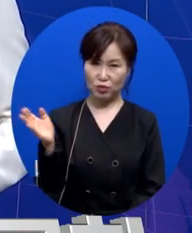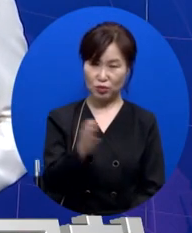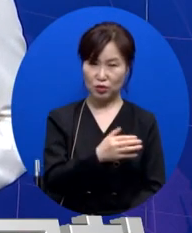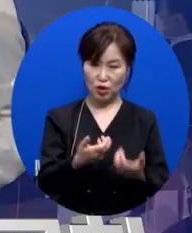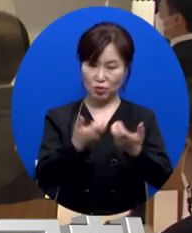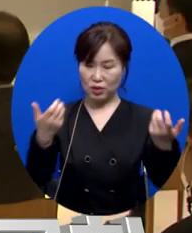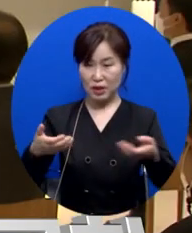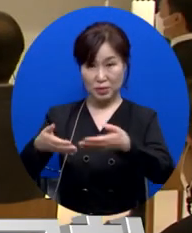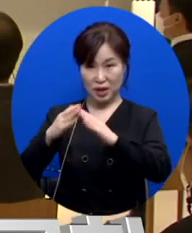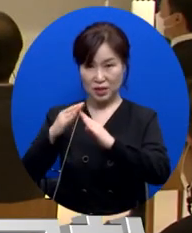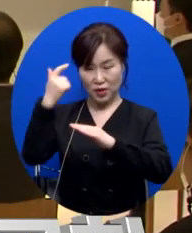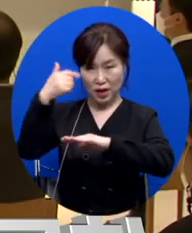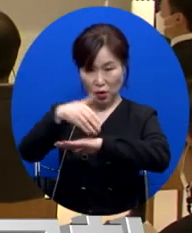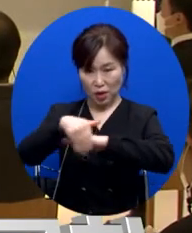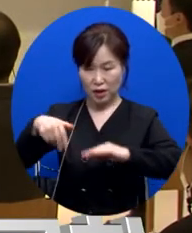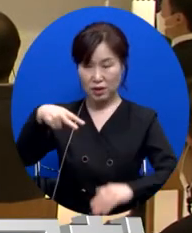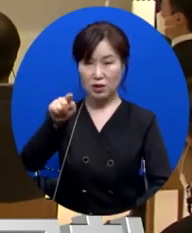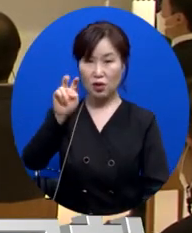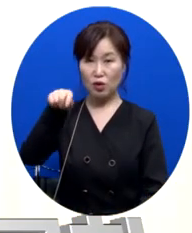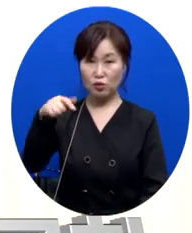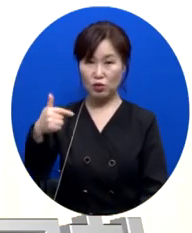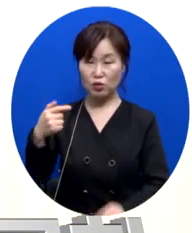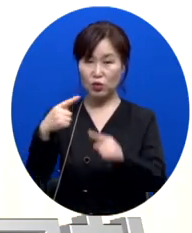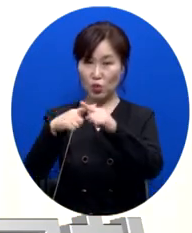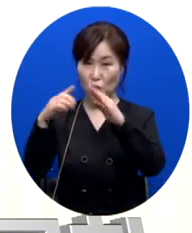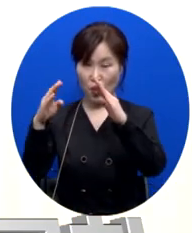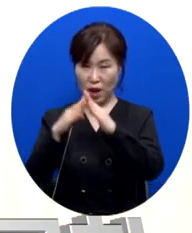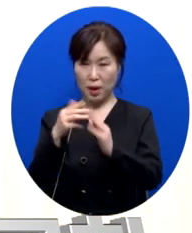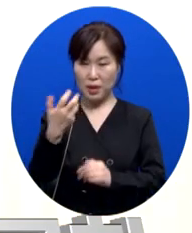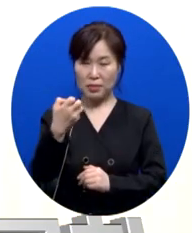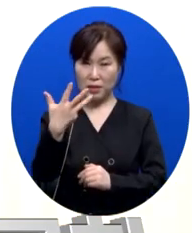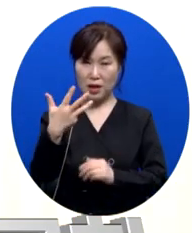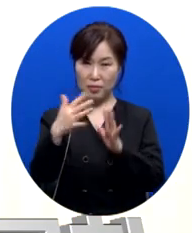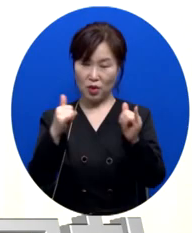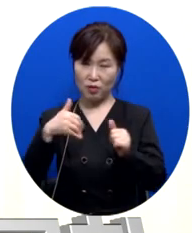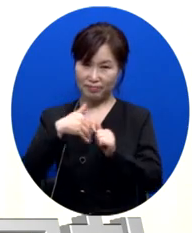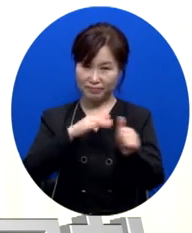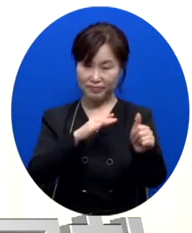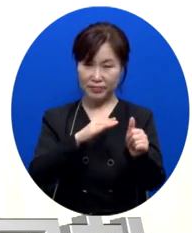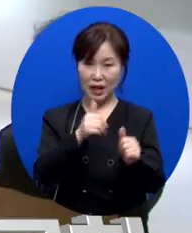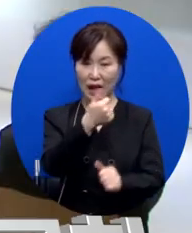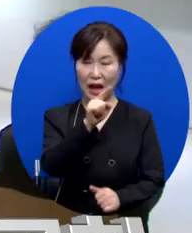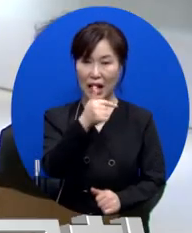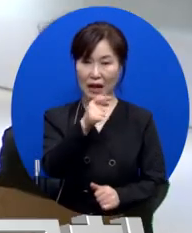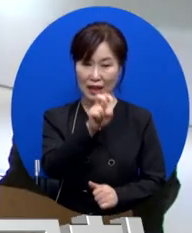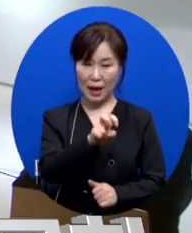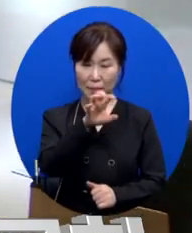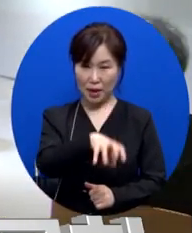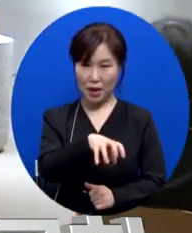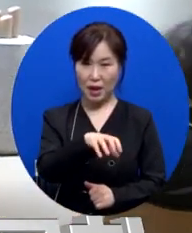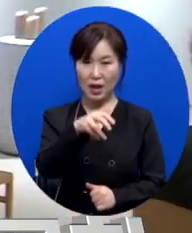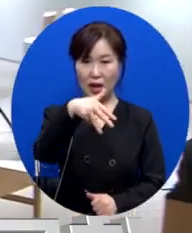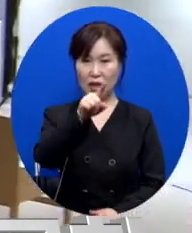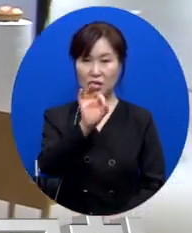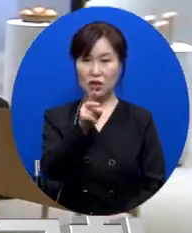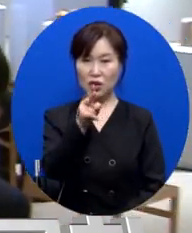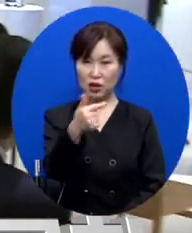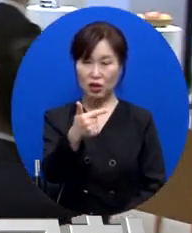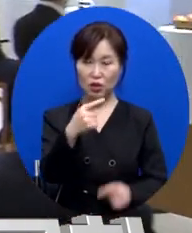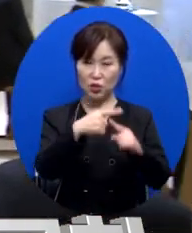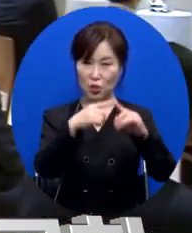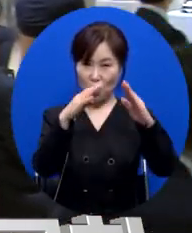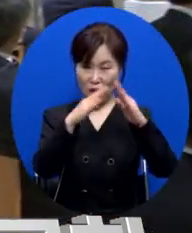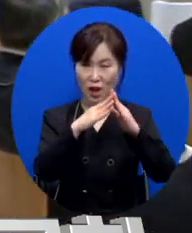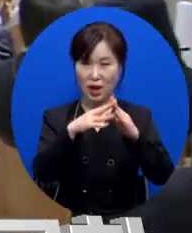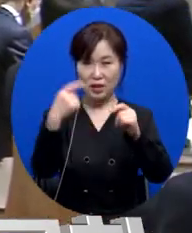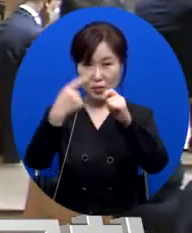개척을 준비해 온 서문규 회가 88명의 성도를 파송 해 경기도 하남에 청연 기회를 세웠습니다 청 연 2회